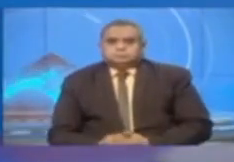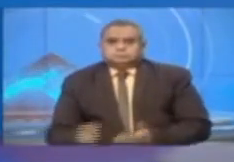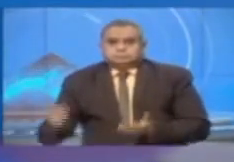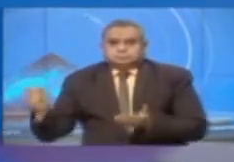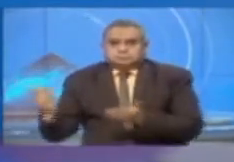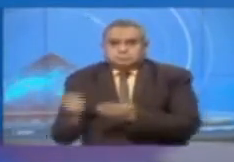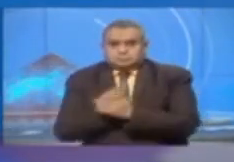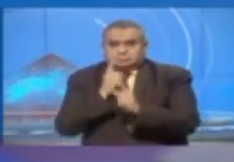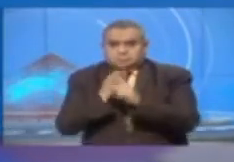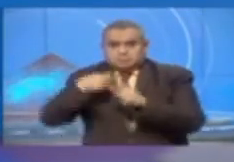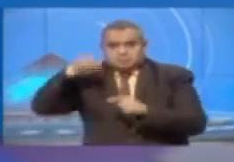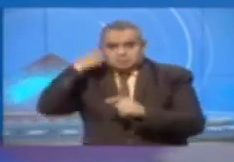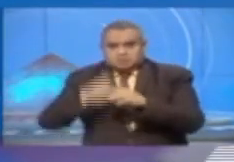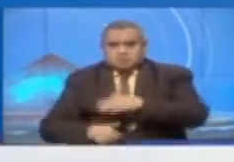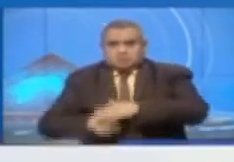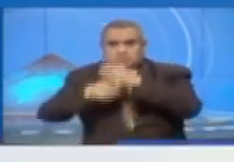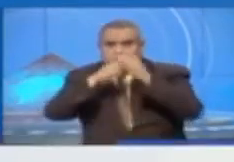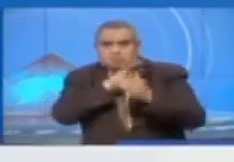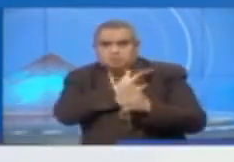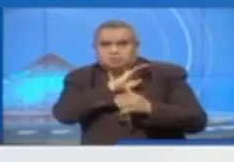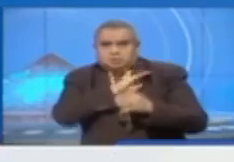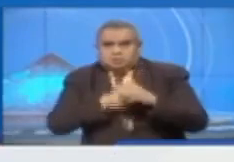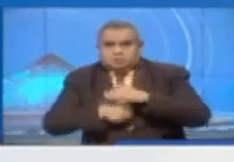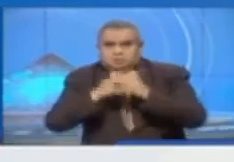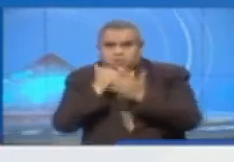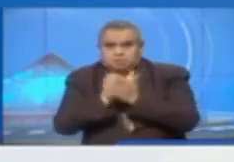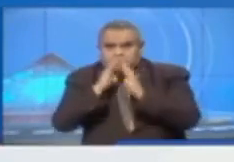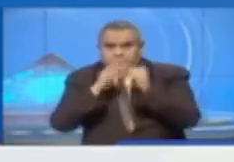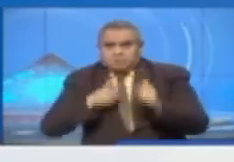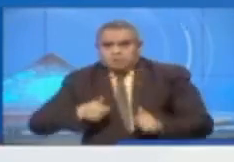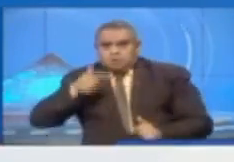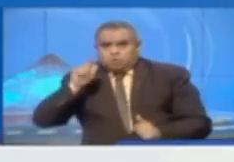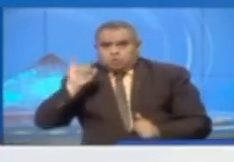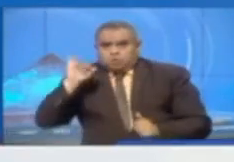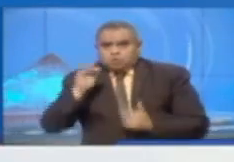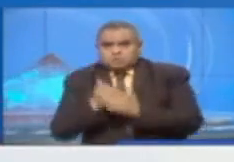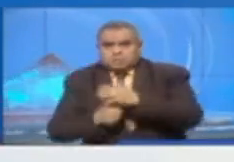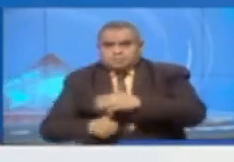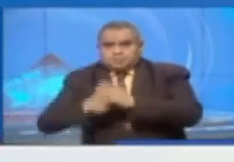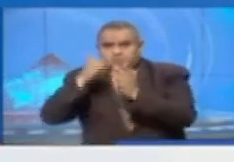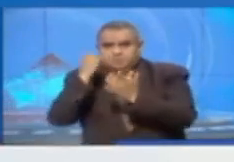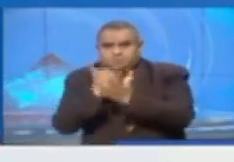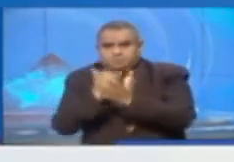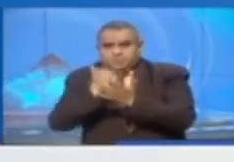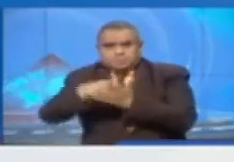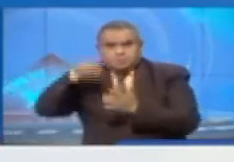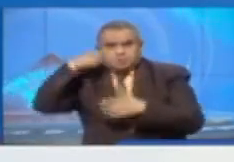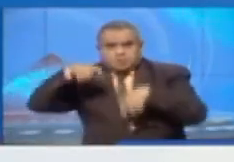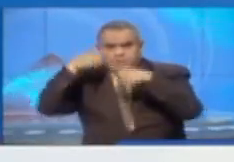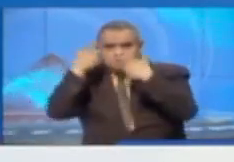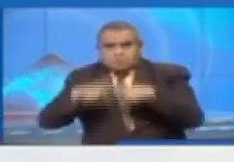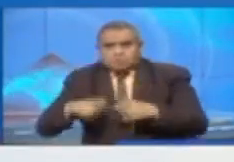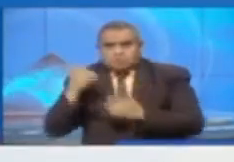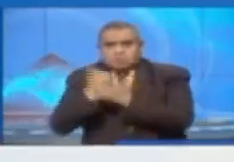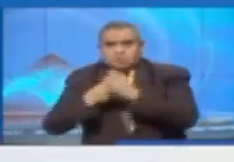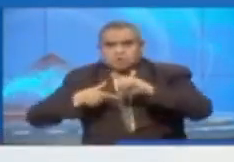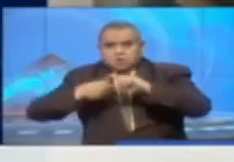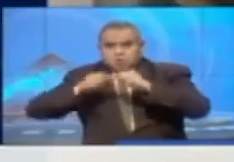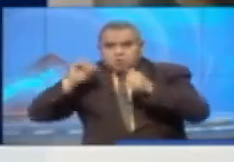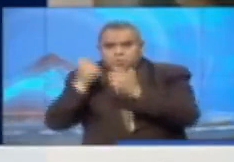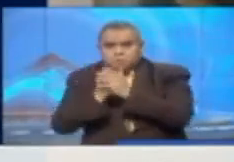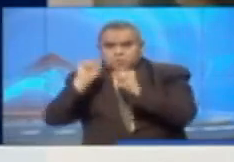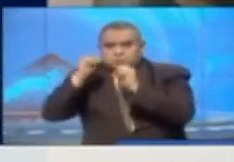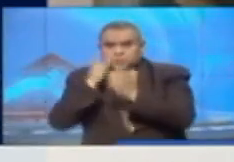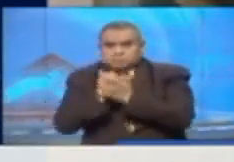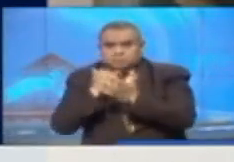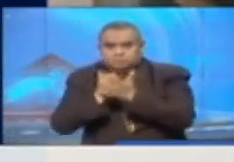التقى رئيس أركان حرب القوات المسلحة الفريق أسامة عسكر الفريق ديمتريكوس ديرفاكيس قائد الحرس الوطني القبرصي